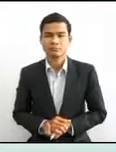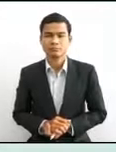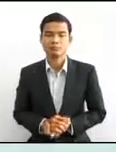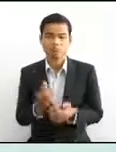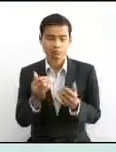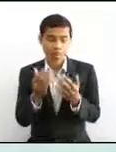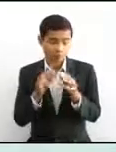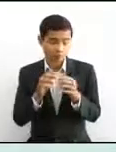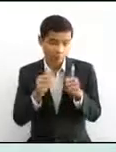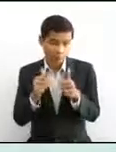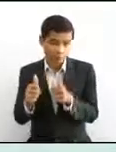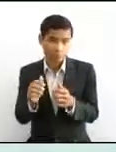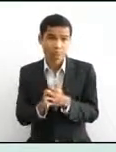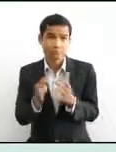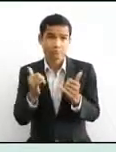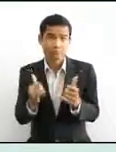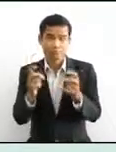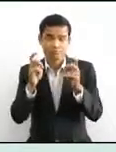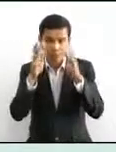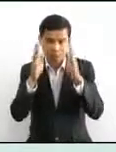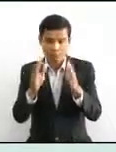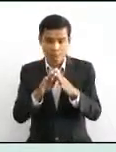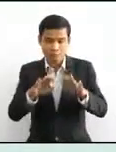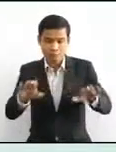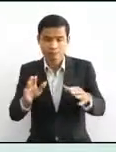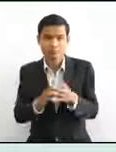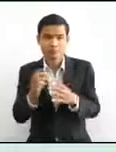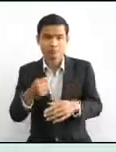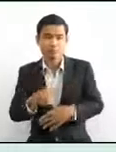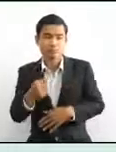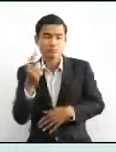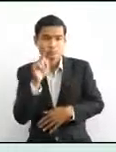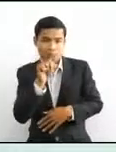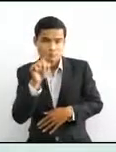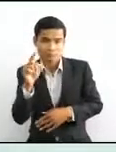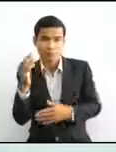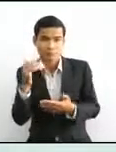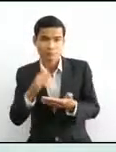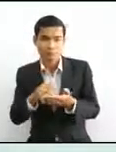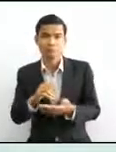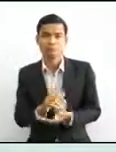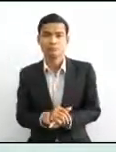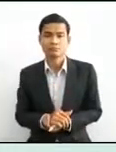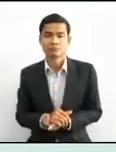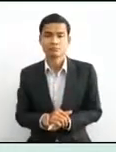cha là ông con à lấy con được ăn nía ăn đồng tiết này kêu chi là chóng chấm ơi